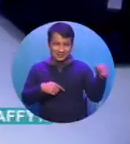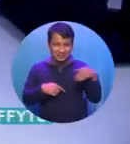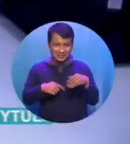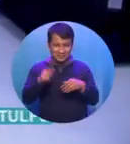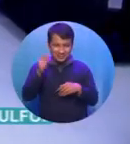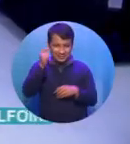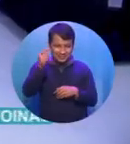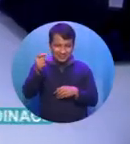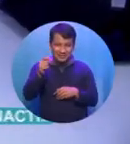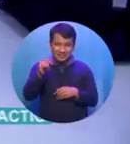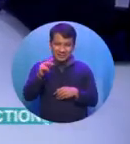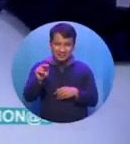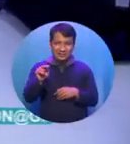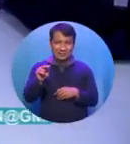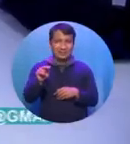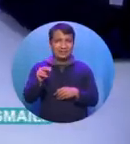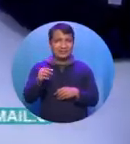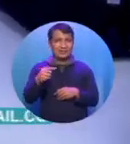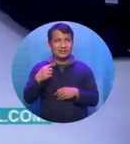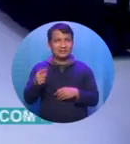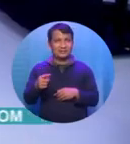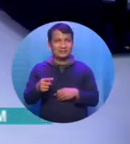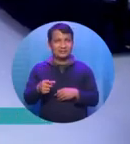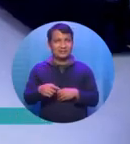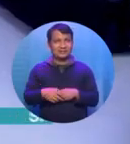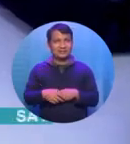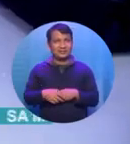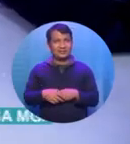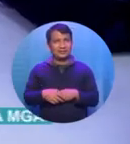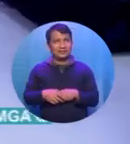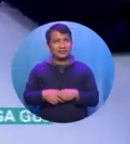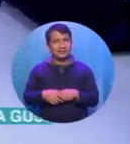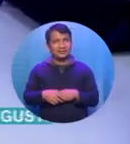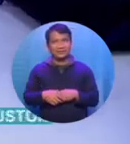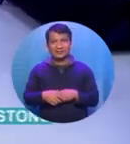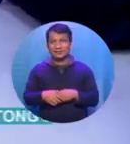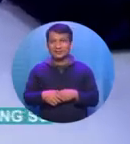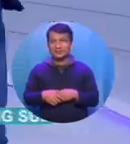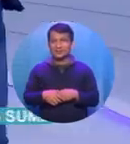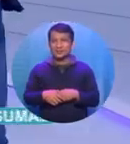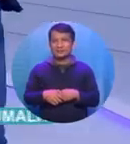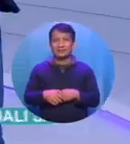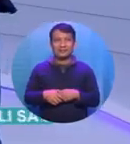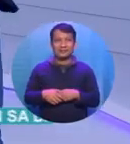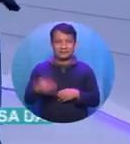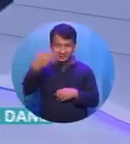tutulungan ako. Tin. Kasi sir, kanina, pakilala ko sa inyo, sir, si Tintin. Binata pa kayo sa lano?